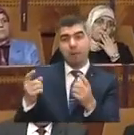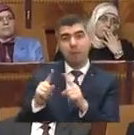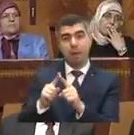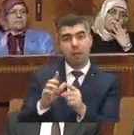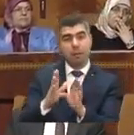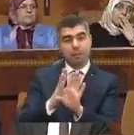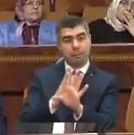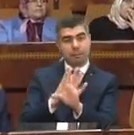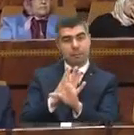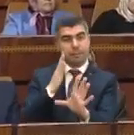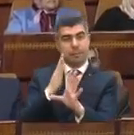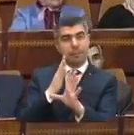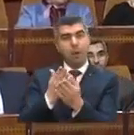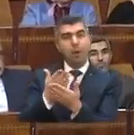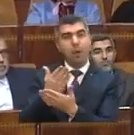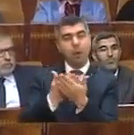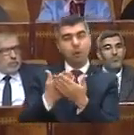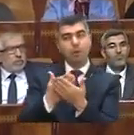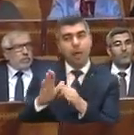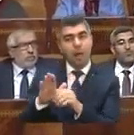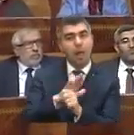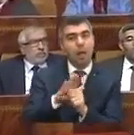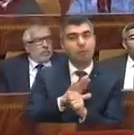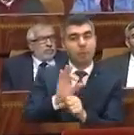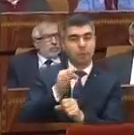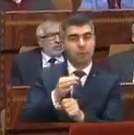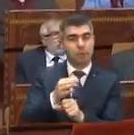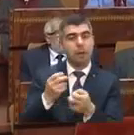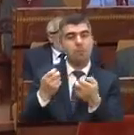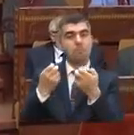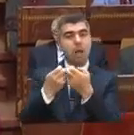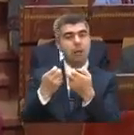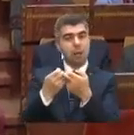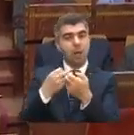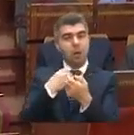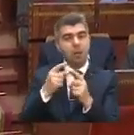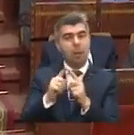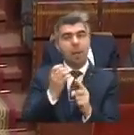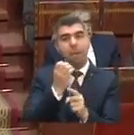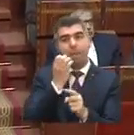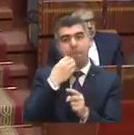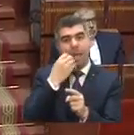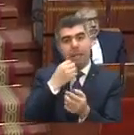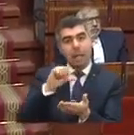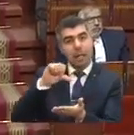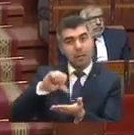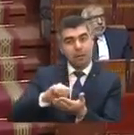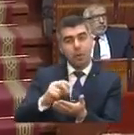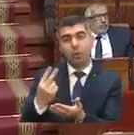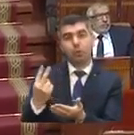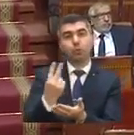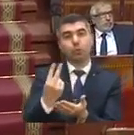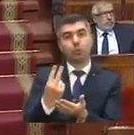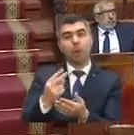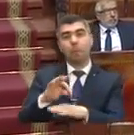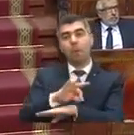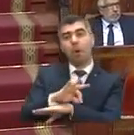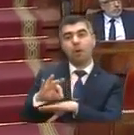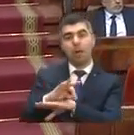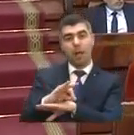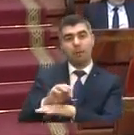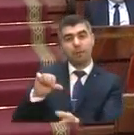الاكتظاظ الذي تعرفه بعض المراكز. أعطي نموذجا إقليم ميدلت، هناك موظفين بالمركز.